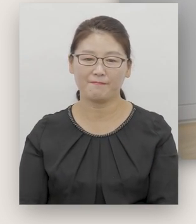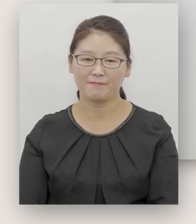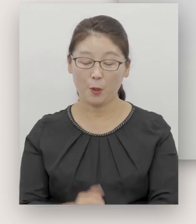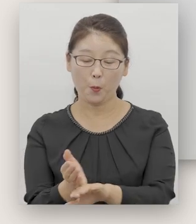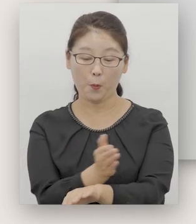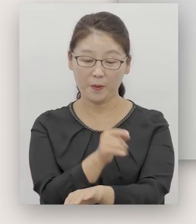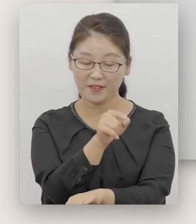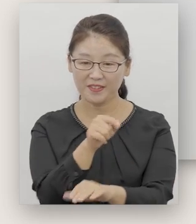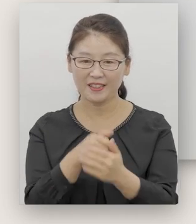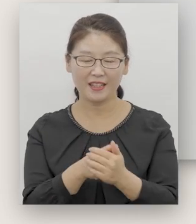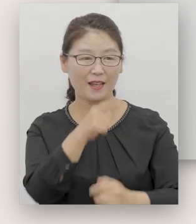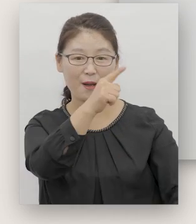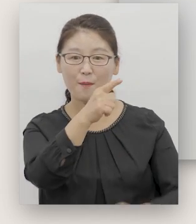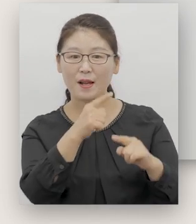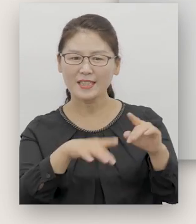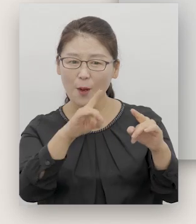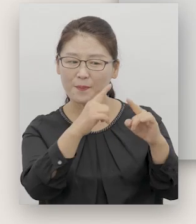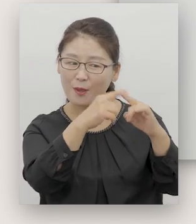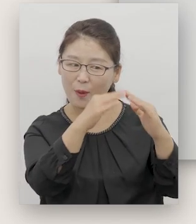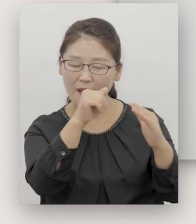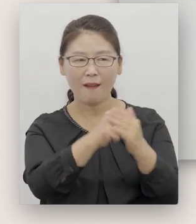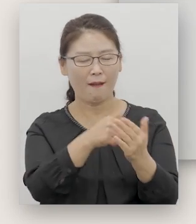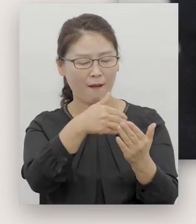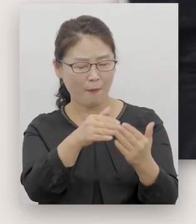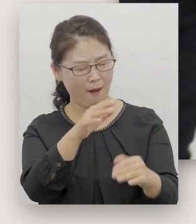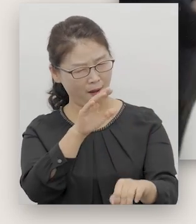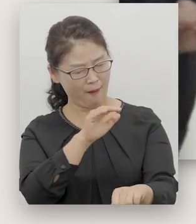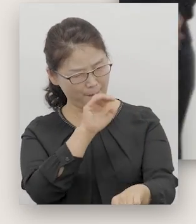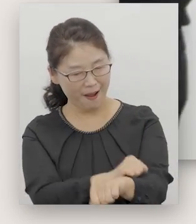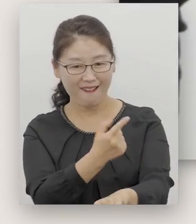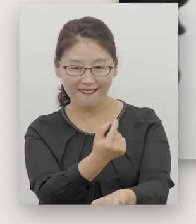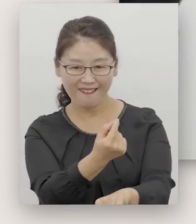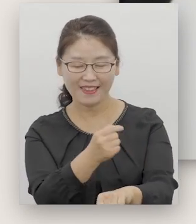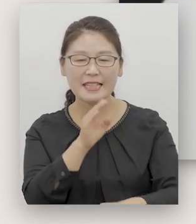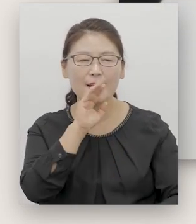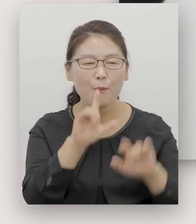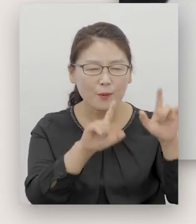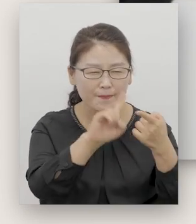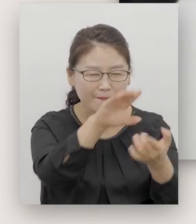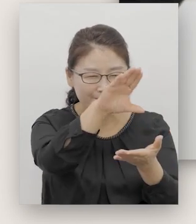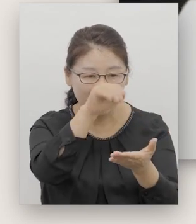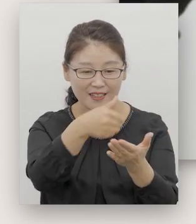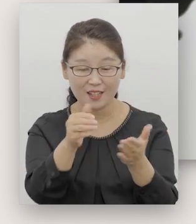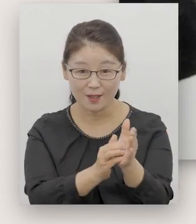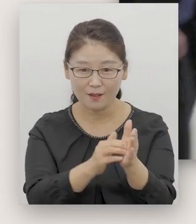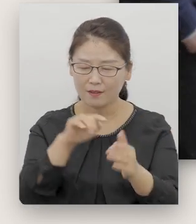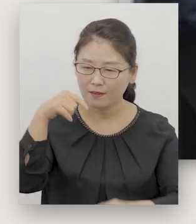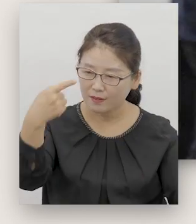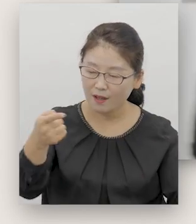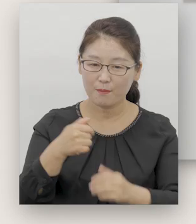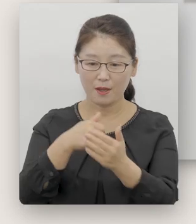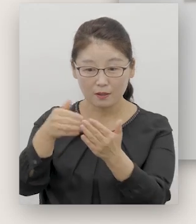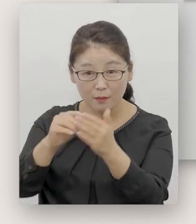시작해서 형태가 점점점 추상화되는 그런 모습을 보실 수 있으실 겁니다. 여기에